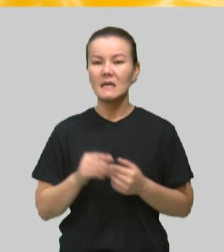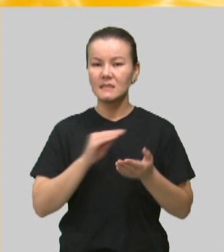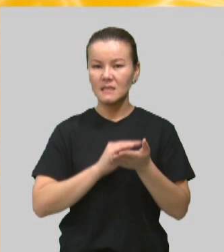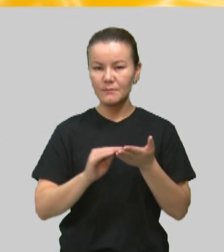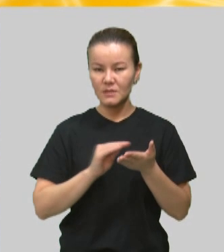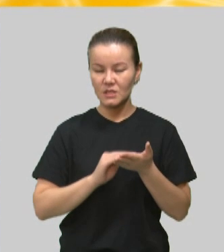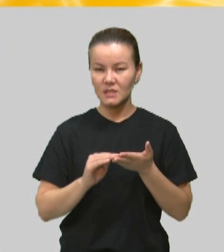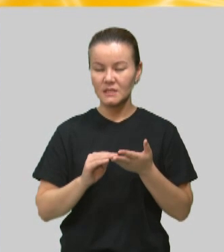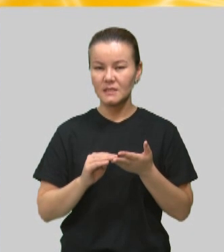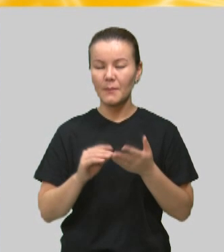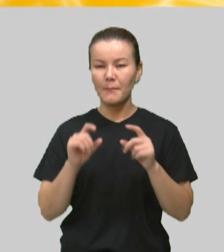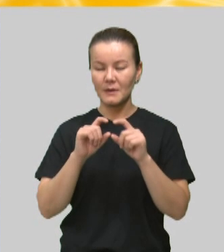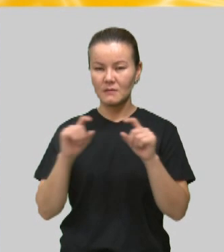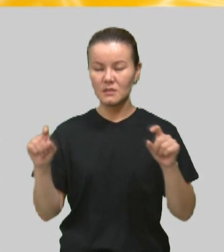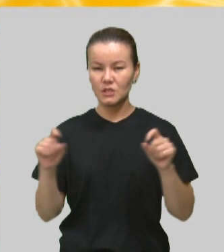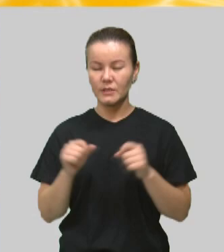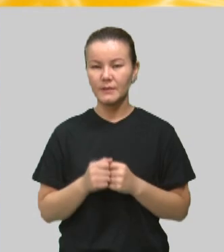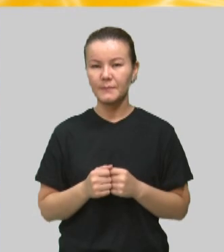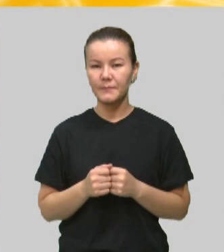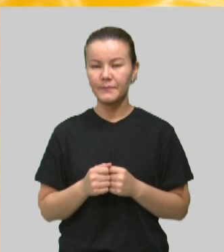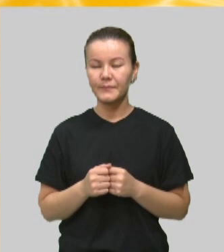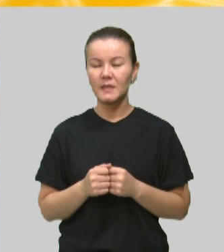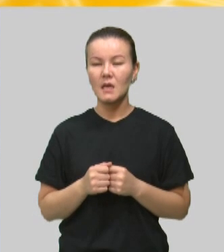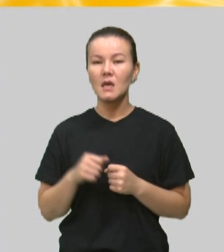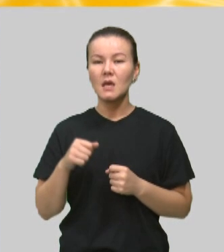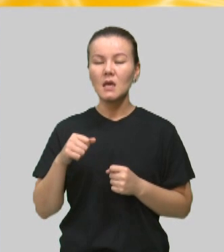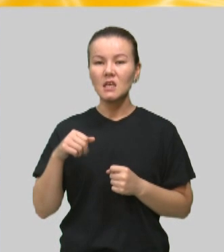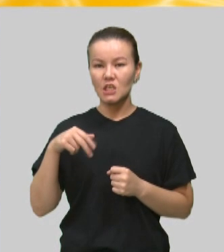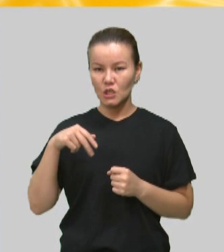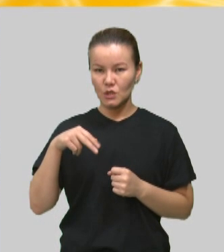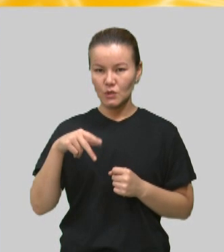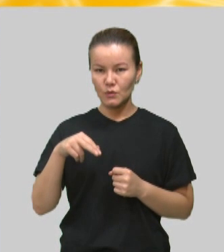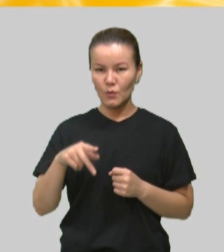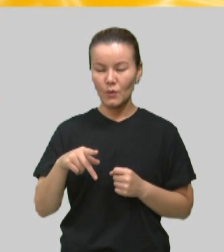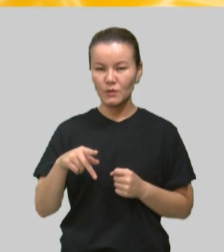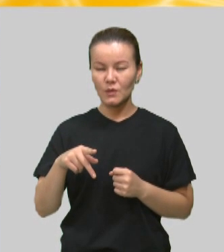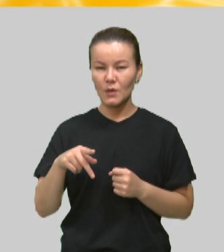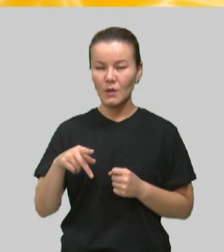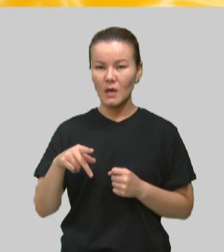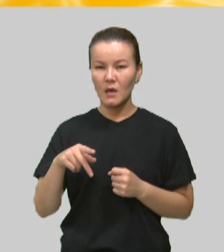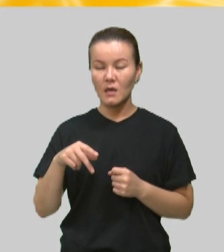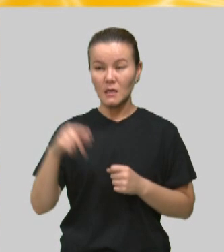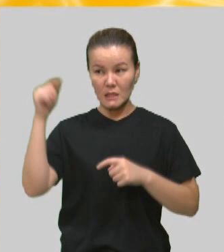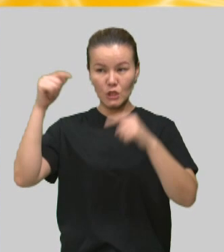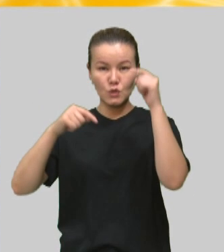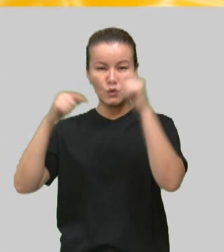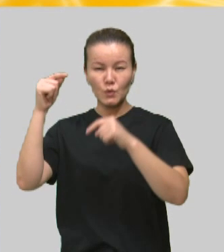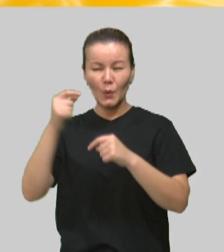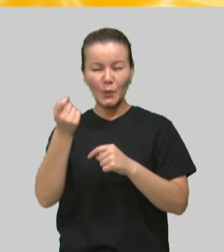Запишите предложение. Идет мелкий дождь.